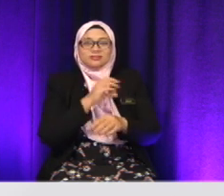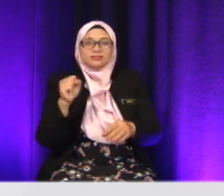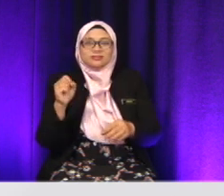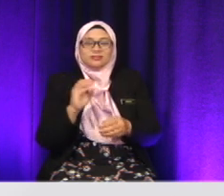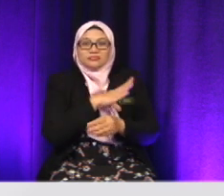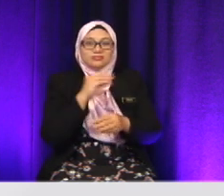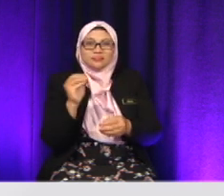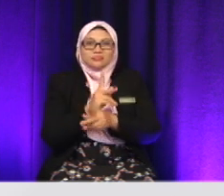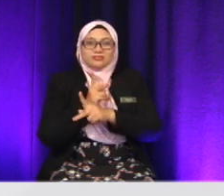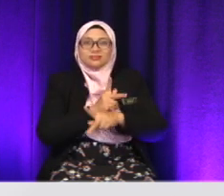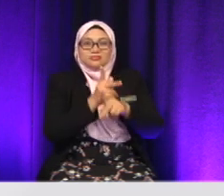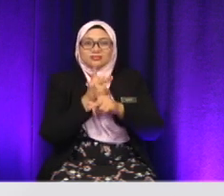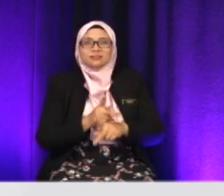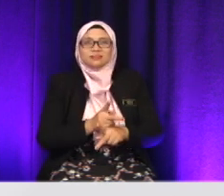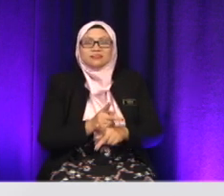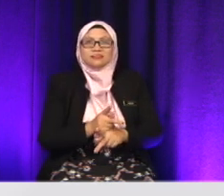mana